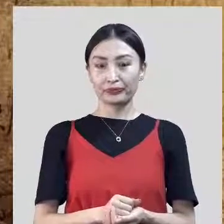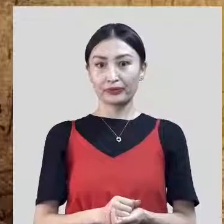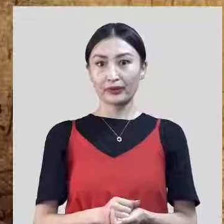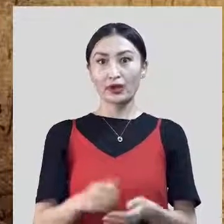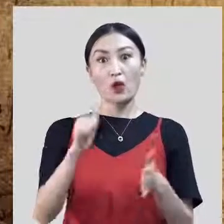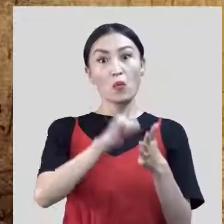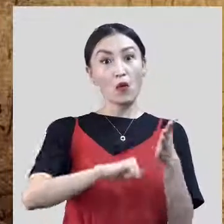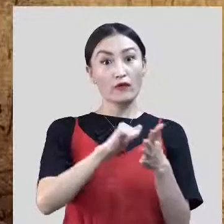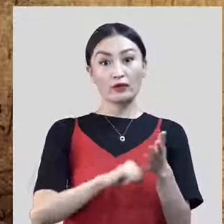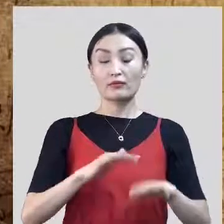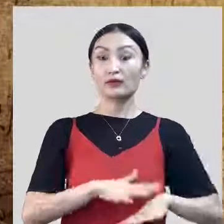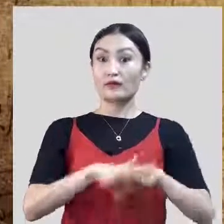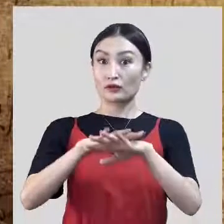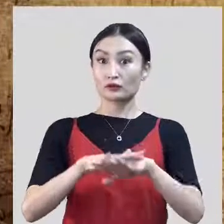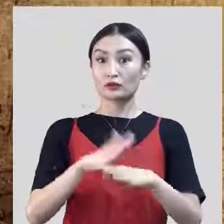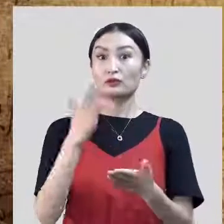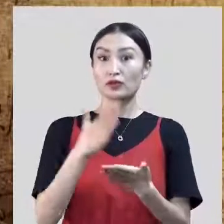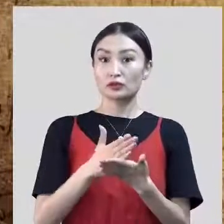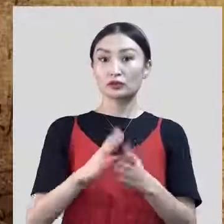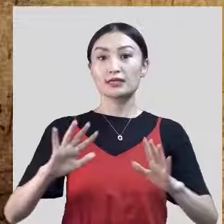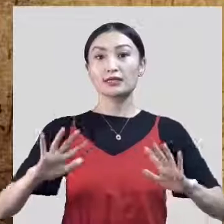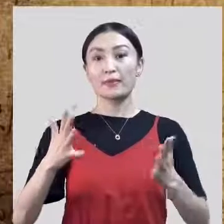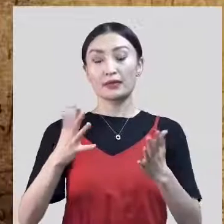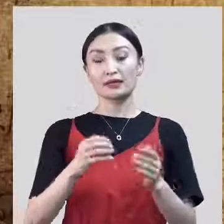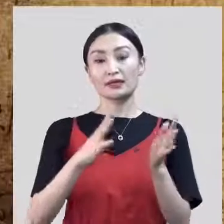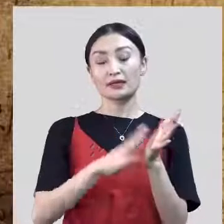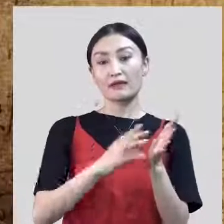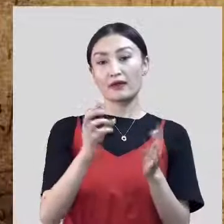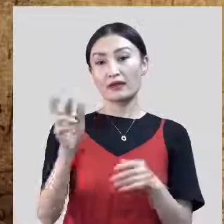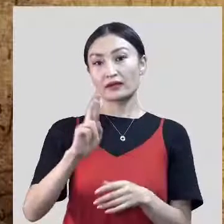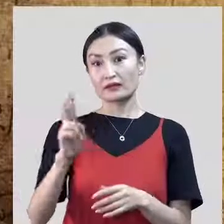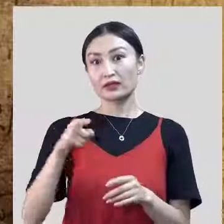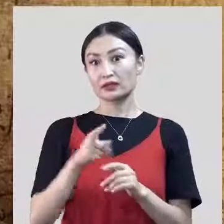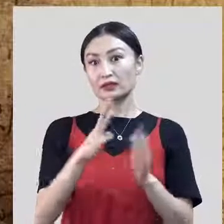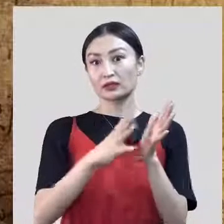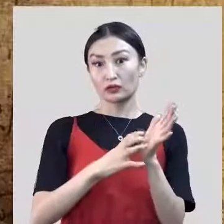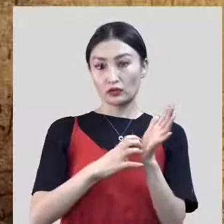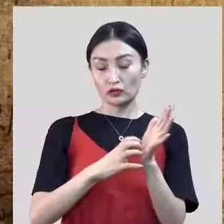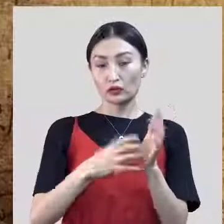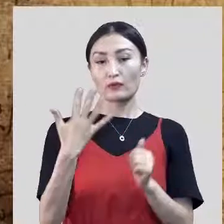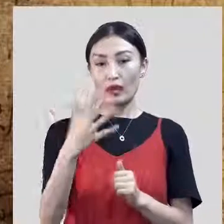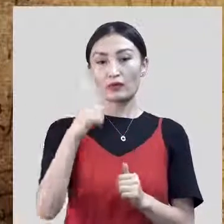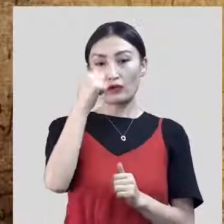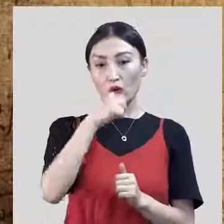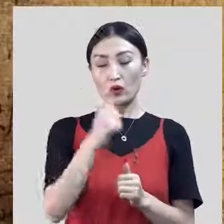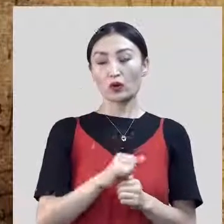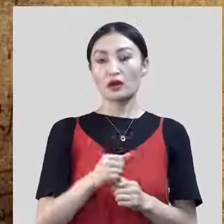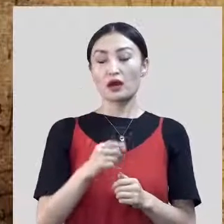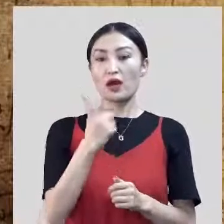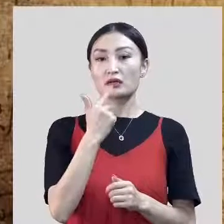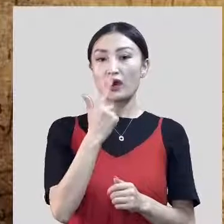поводом революции послужили события 9 января 1905 года